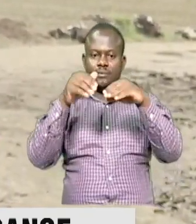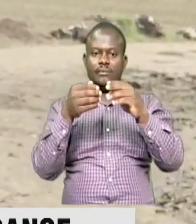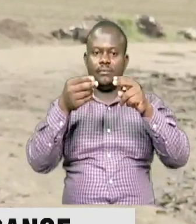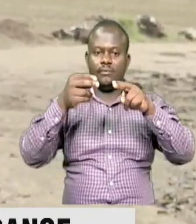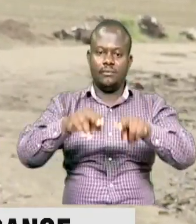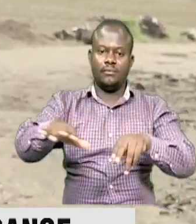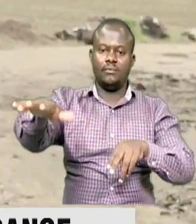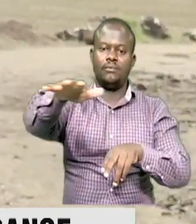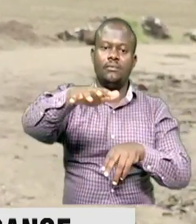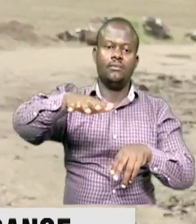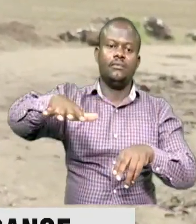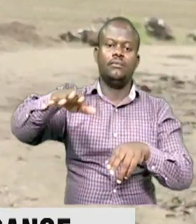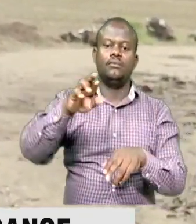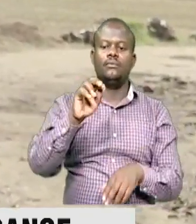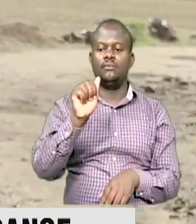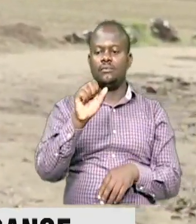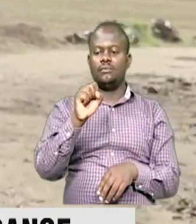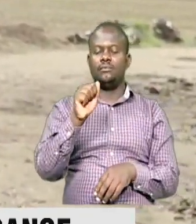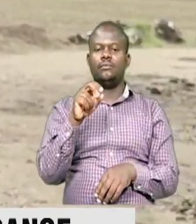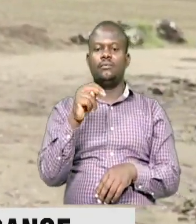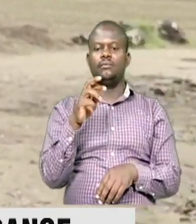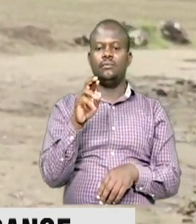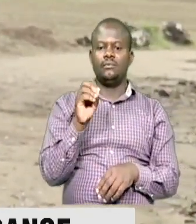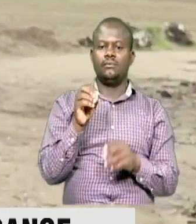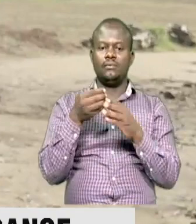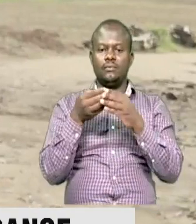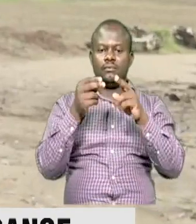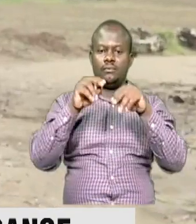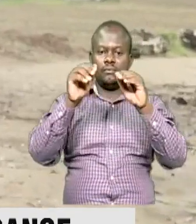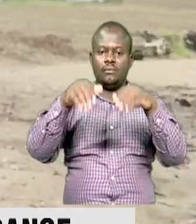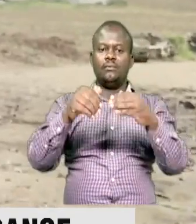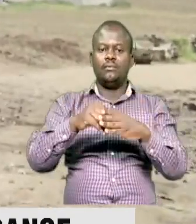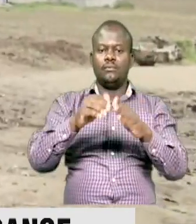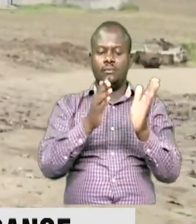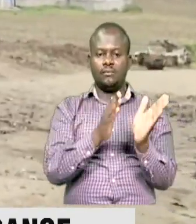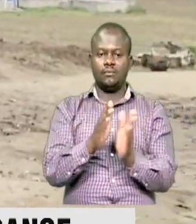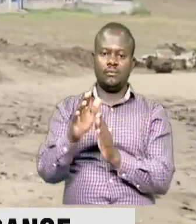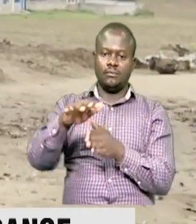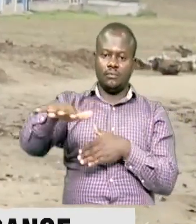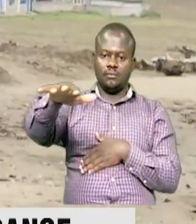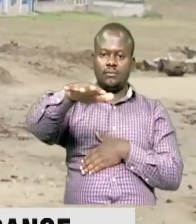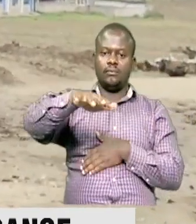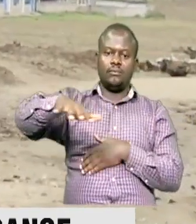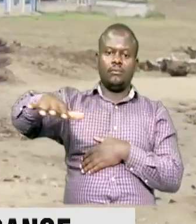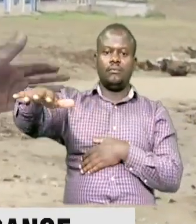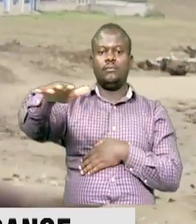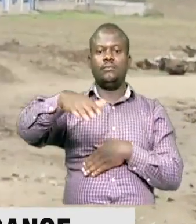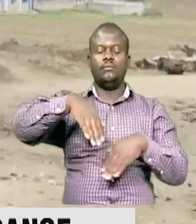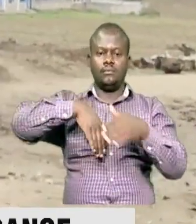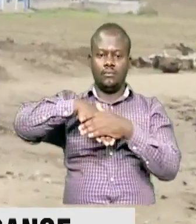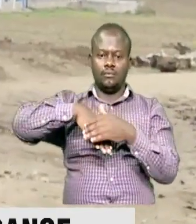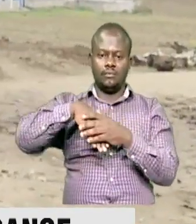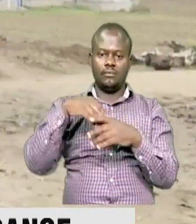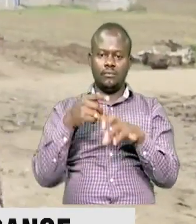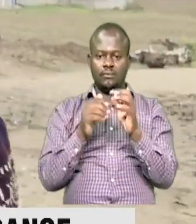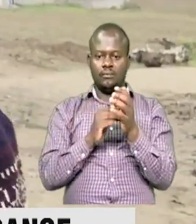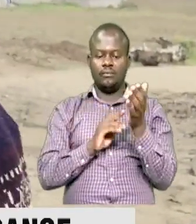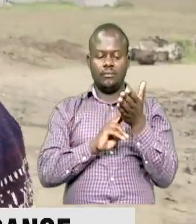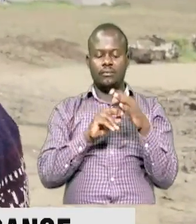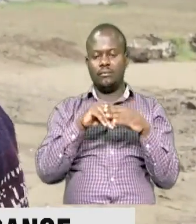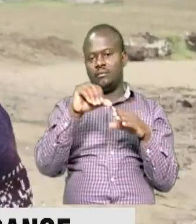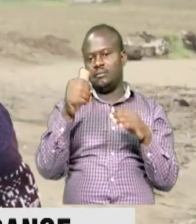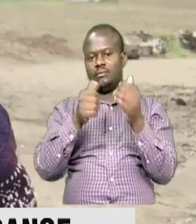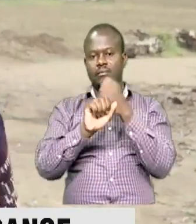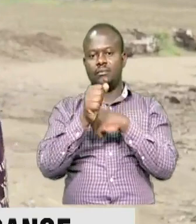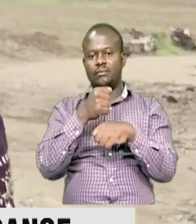groupe scolaire Rasaniro habaye umuganda wo gutunganya ikibuga. Kira ni ikibuga cy'umupira w'amaguru ariko cyifashishwa no mu bindi bikorwa